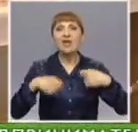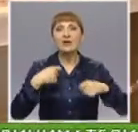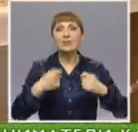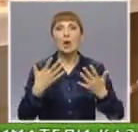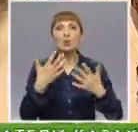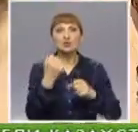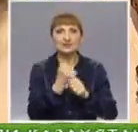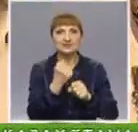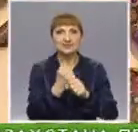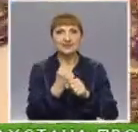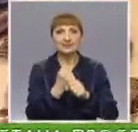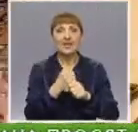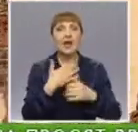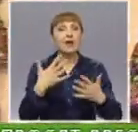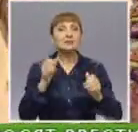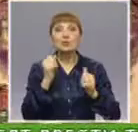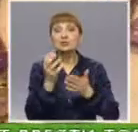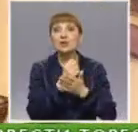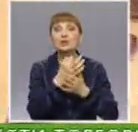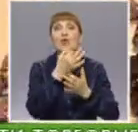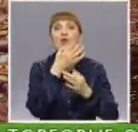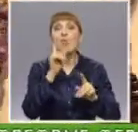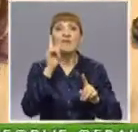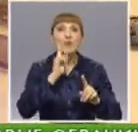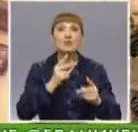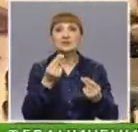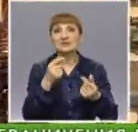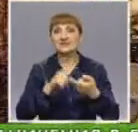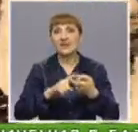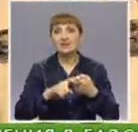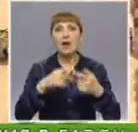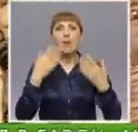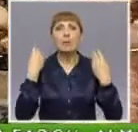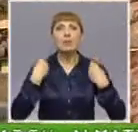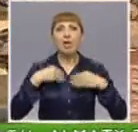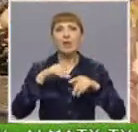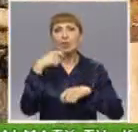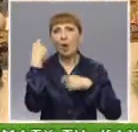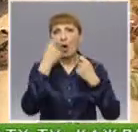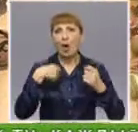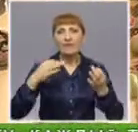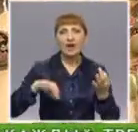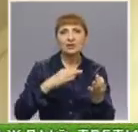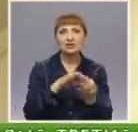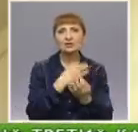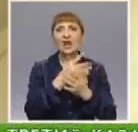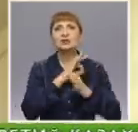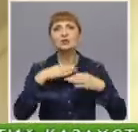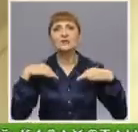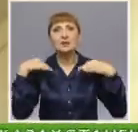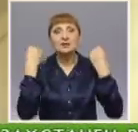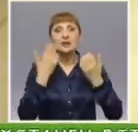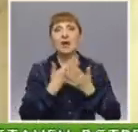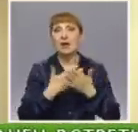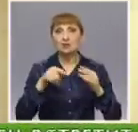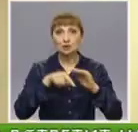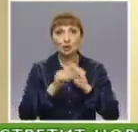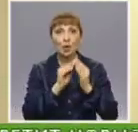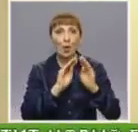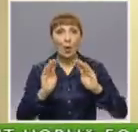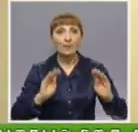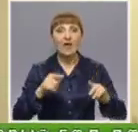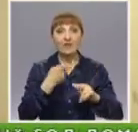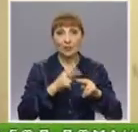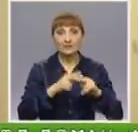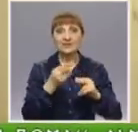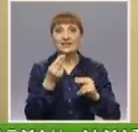ручных изделий. Презенты можно найти на любой вкус и кошелек, от платков, расшитых вручную, и ювелирных изделий, до предметов интерьера. Например, вот